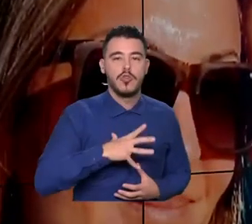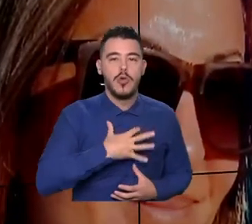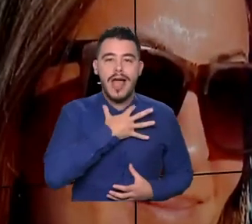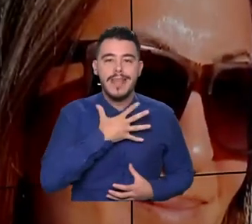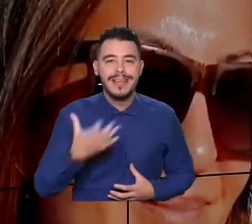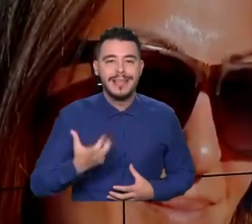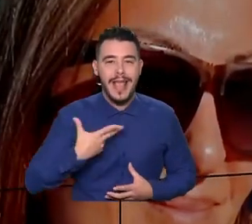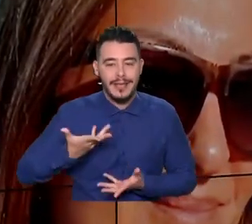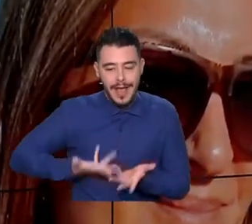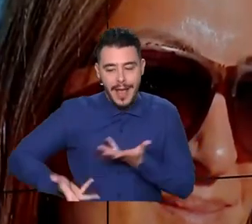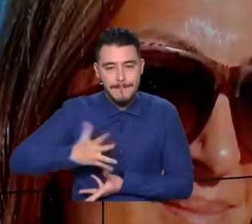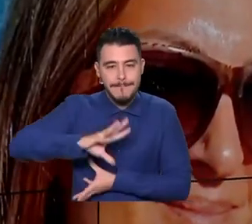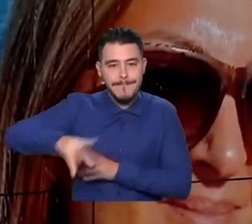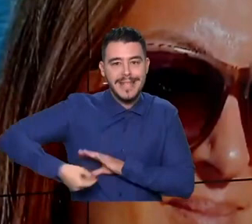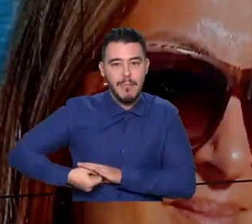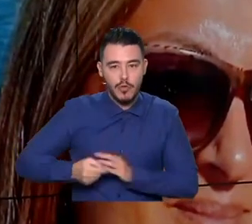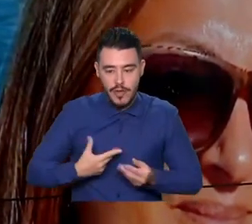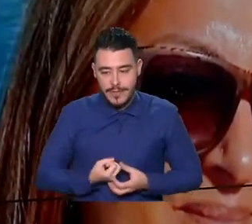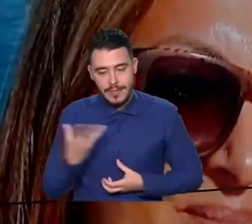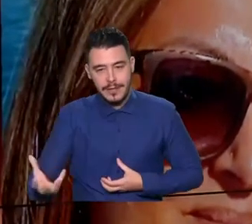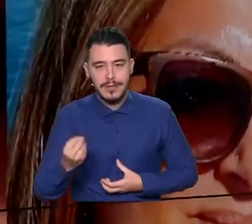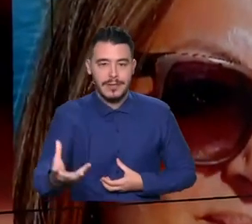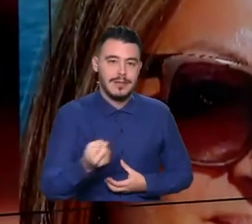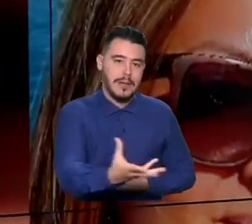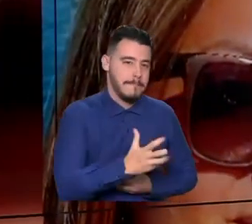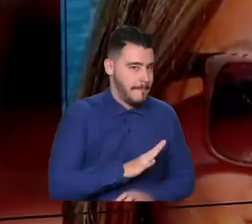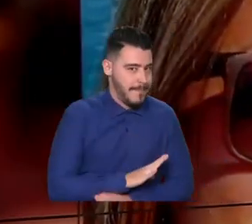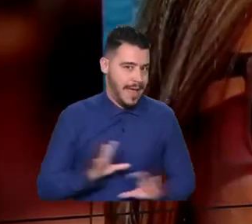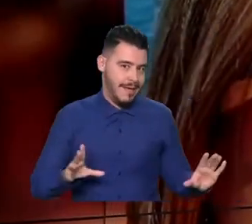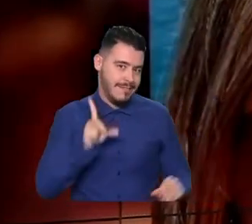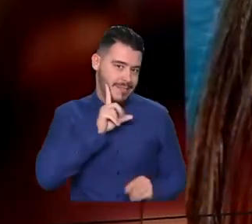οδηγός, αντιμετωπίζουν τους συνανθρώπους τους επίσης.